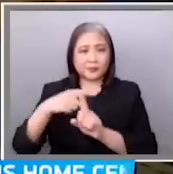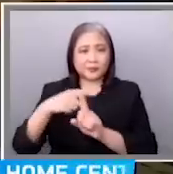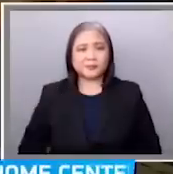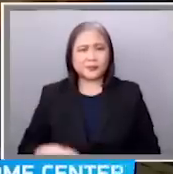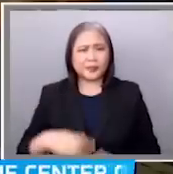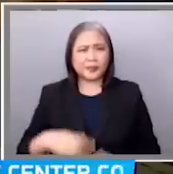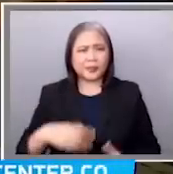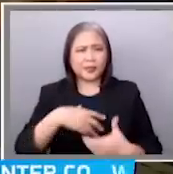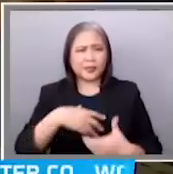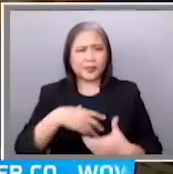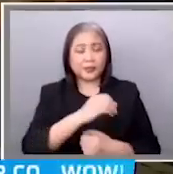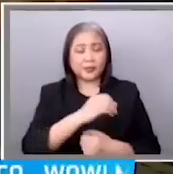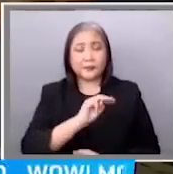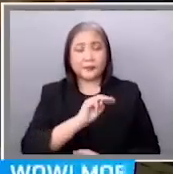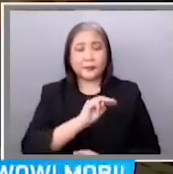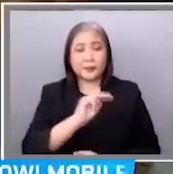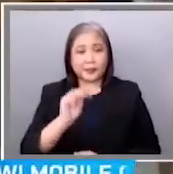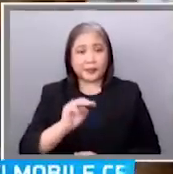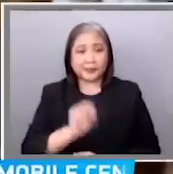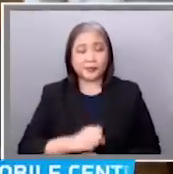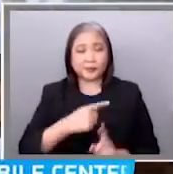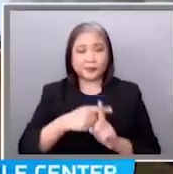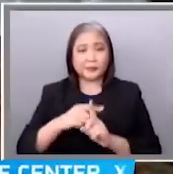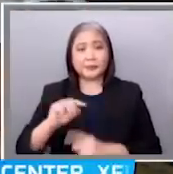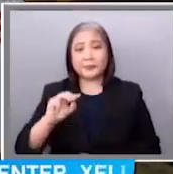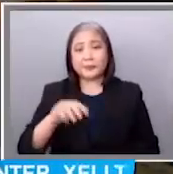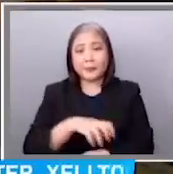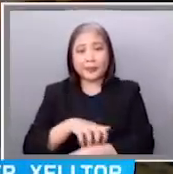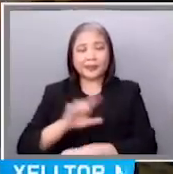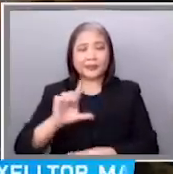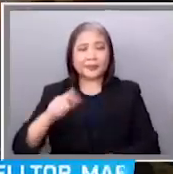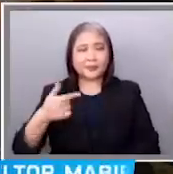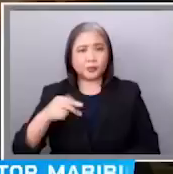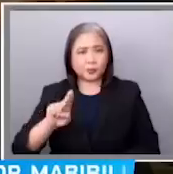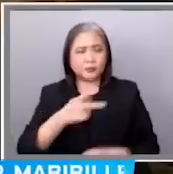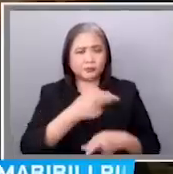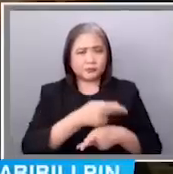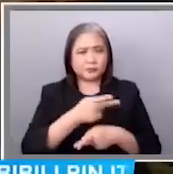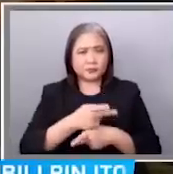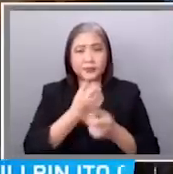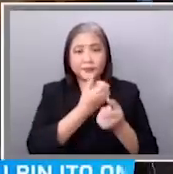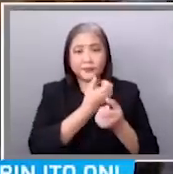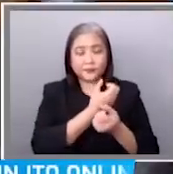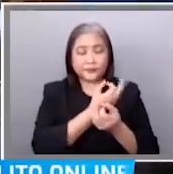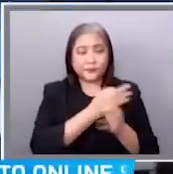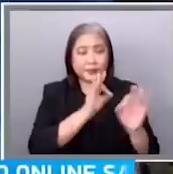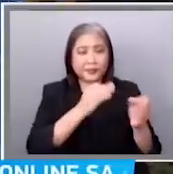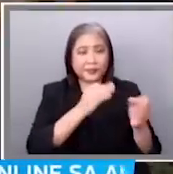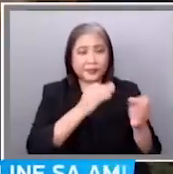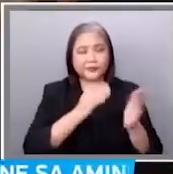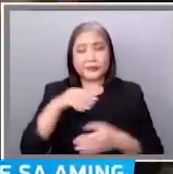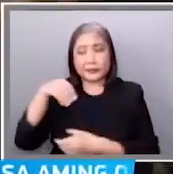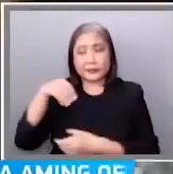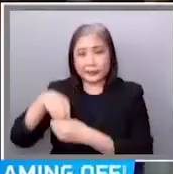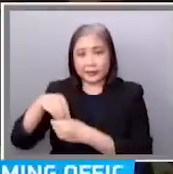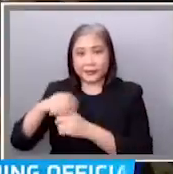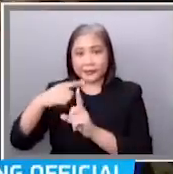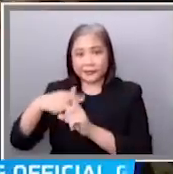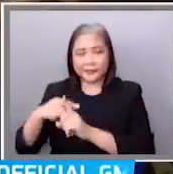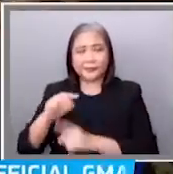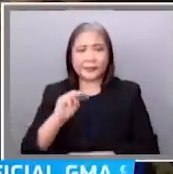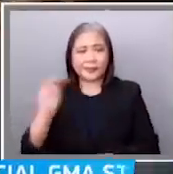at nagbibigay ng mga libreng serbisyo. Habang sa loob naman ang Manila LGU na siyang nangangasiwa sa sementeryo.